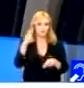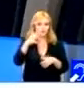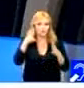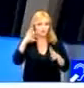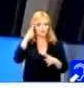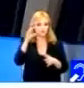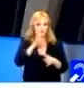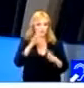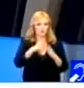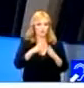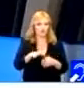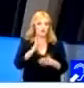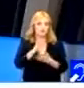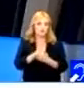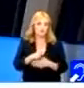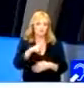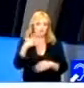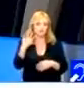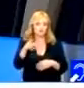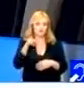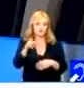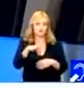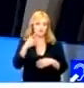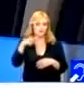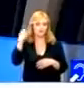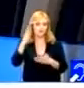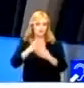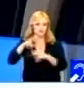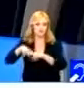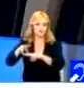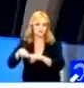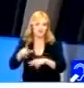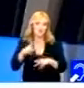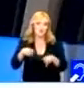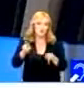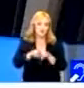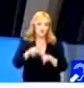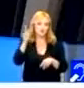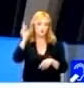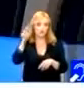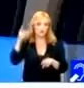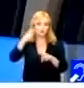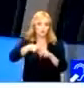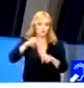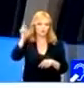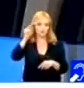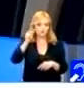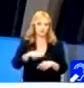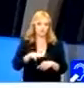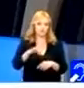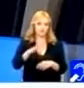vor petrece mulți ani după gratii, așa că învață acum o meserie pentru a fi pregătiți de libertate. Cum arată o zi din viața acestor copii? Urmăriți